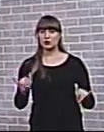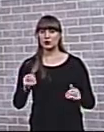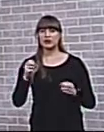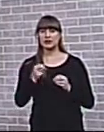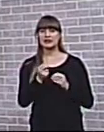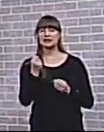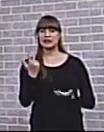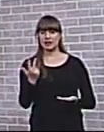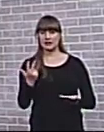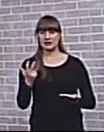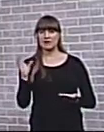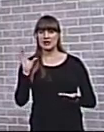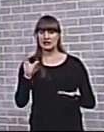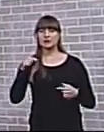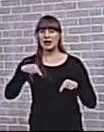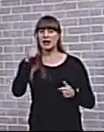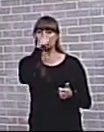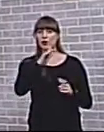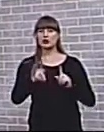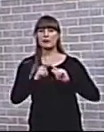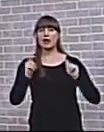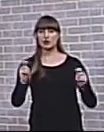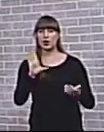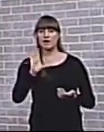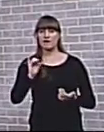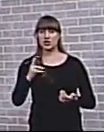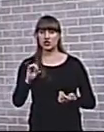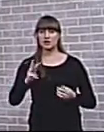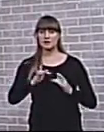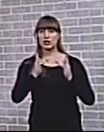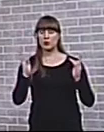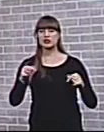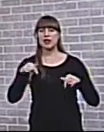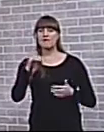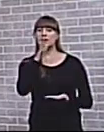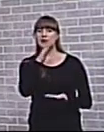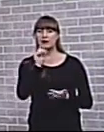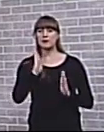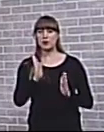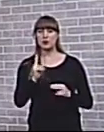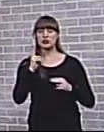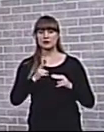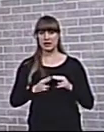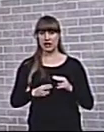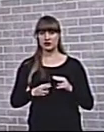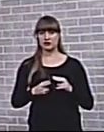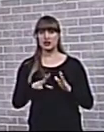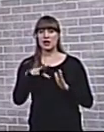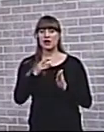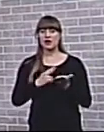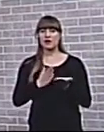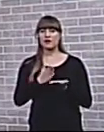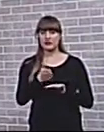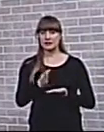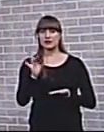13 сентября этого года мы откроем Ворошиловский мост. В это время мы будем заканчивать въезд Ростова. Это 8